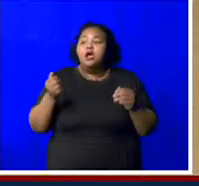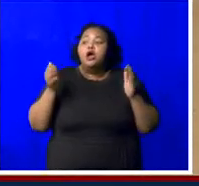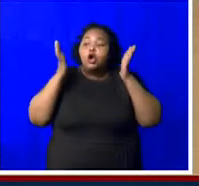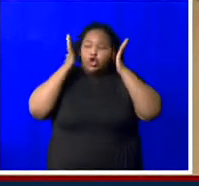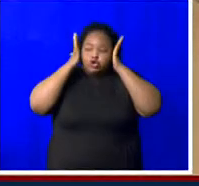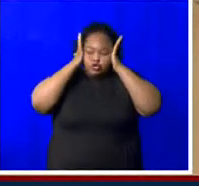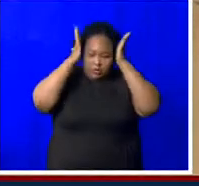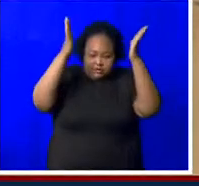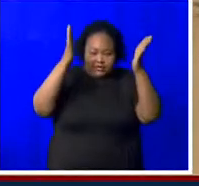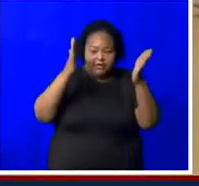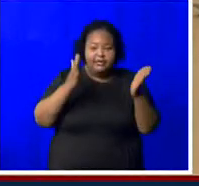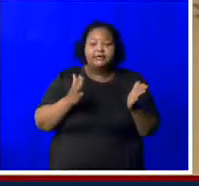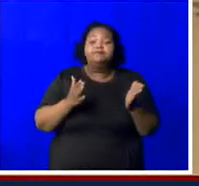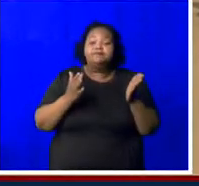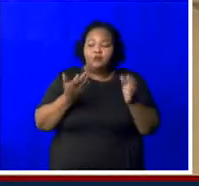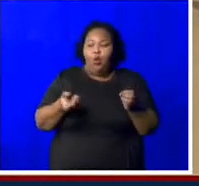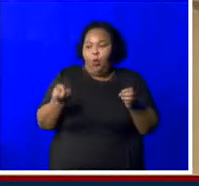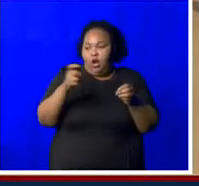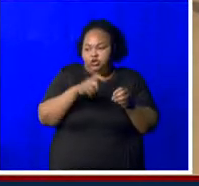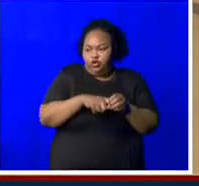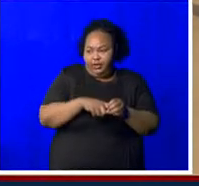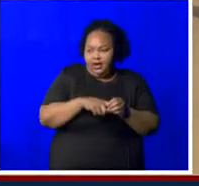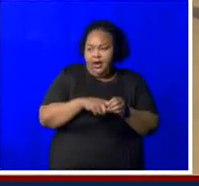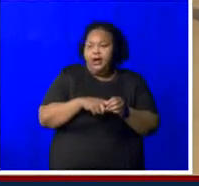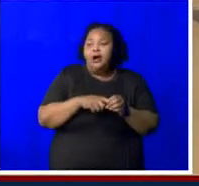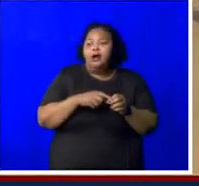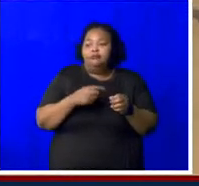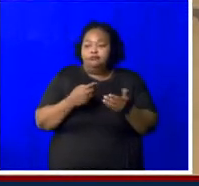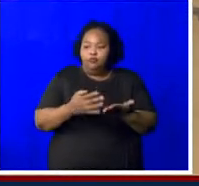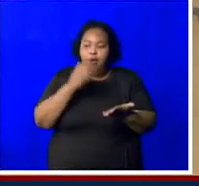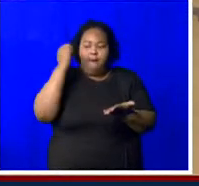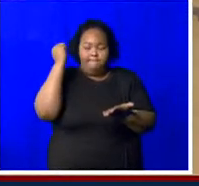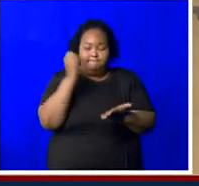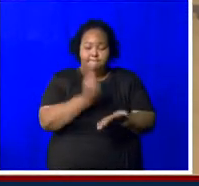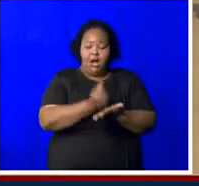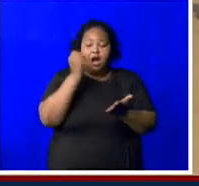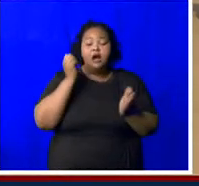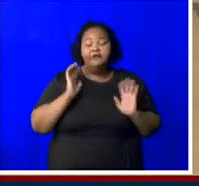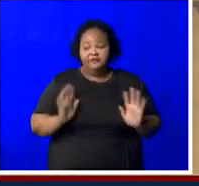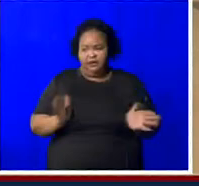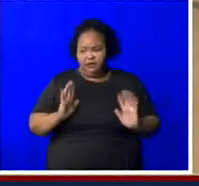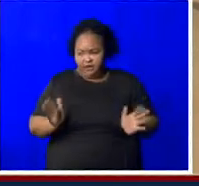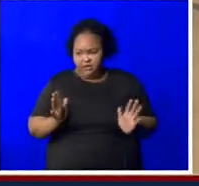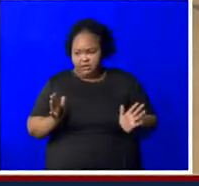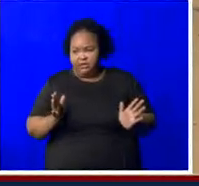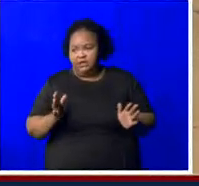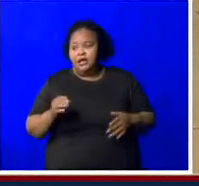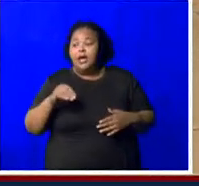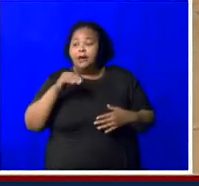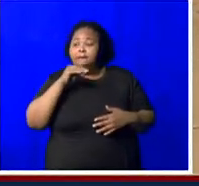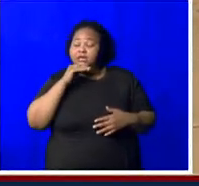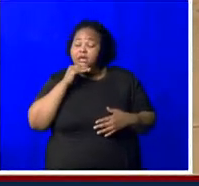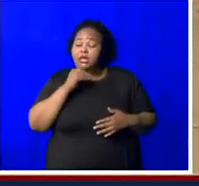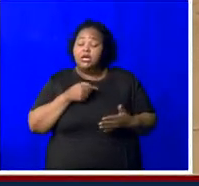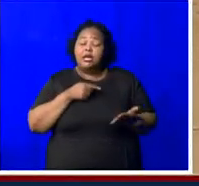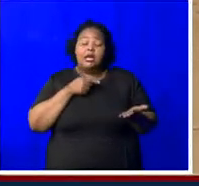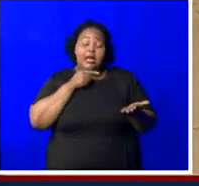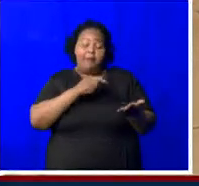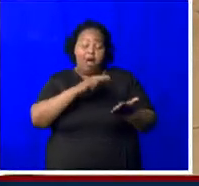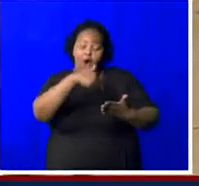asihaneseni i-demographic dividend ngalesilungu. Asendeni siciniseko sekokuthi bantu labasha